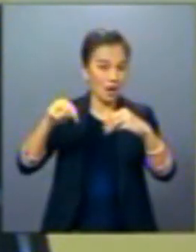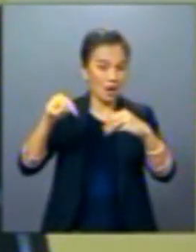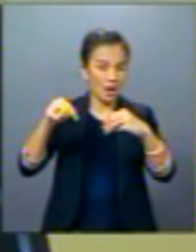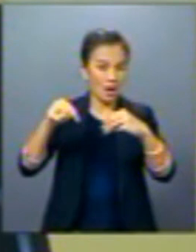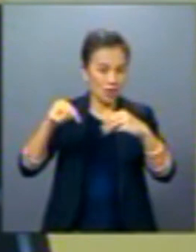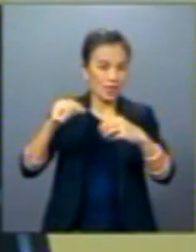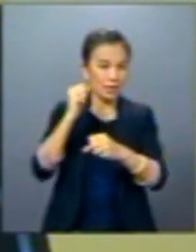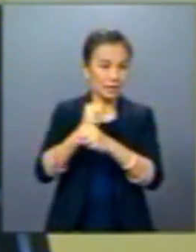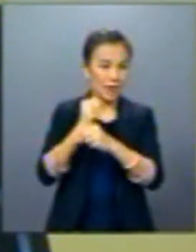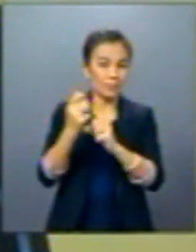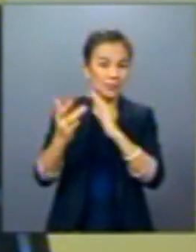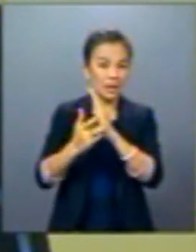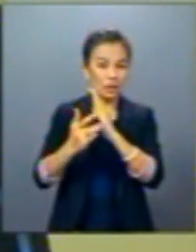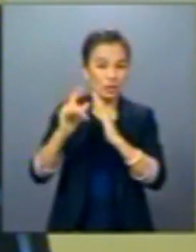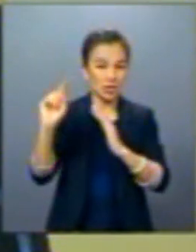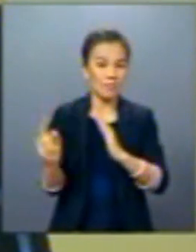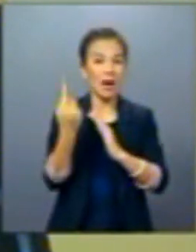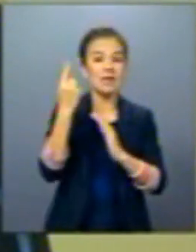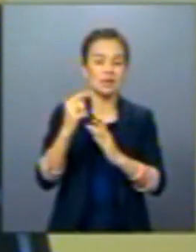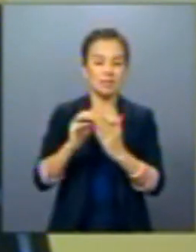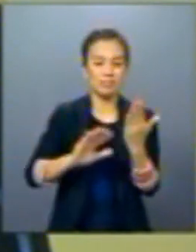การพัฒนาเทคโนโลยีใหม่ๆในประเทศ